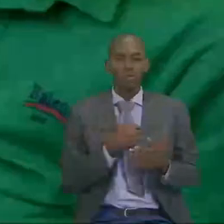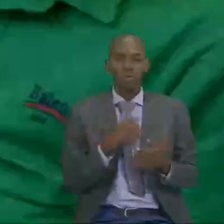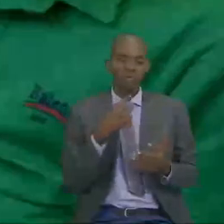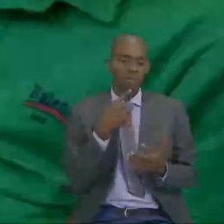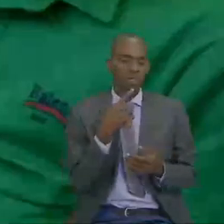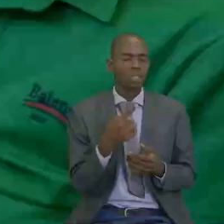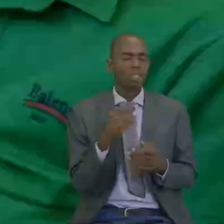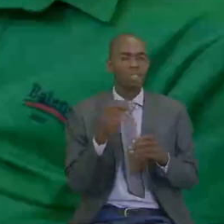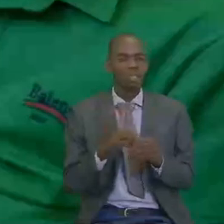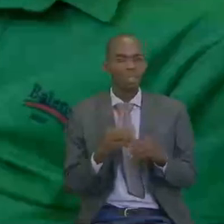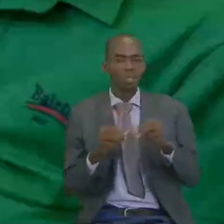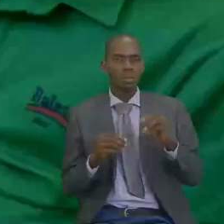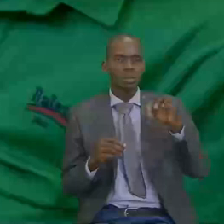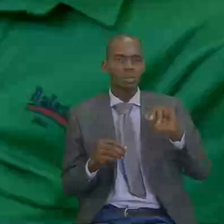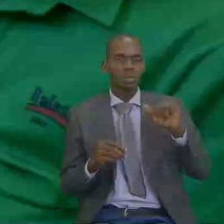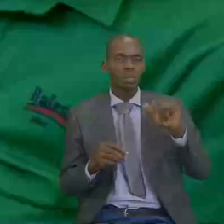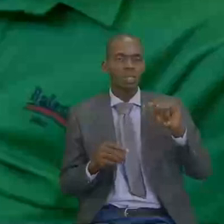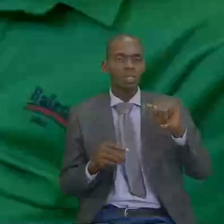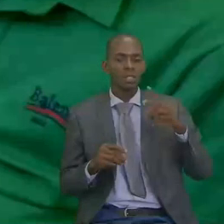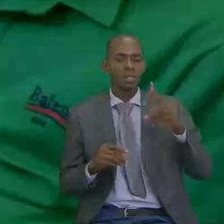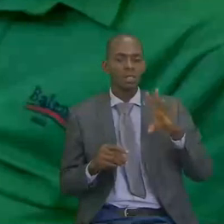Nous allons à Matthieu